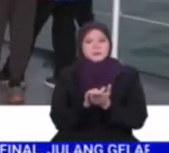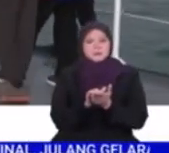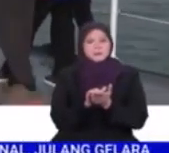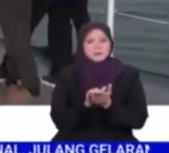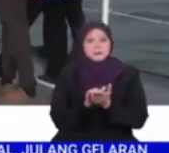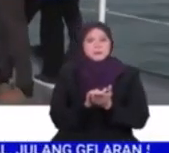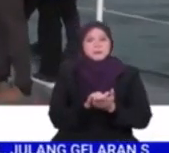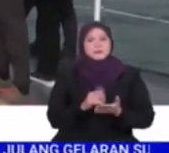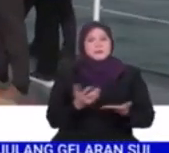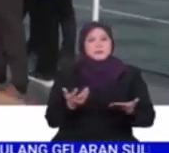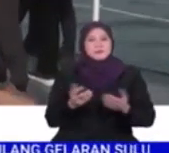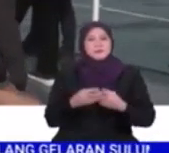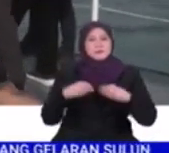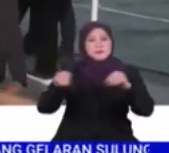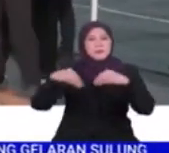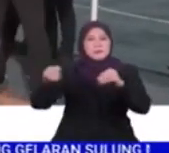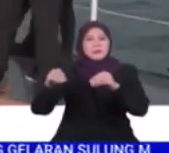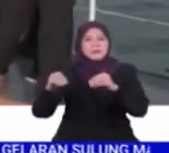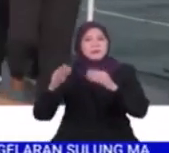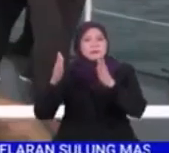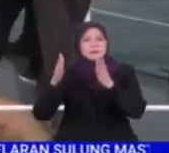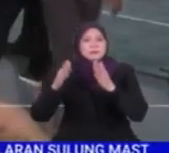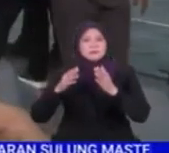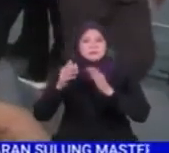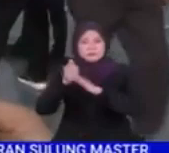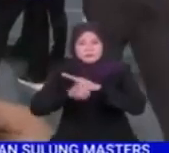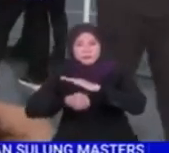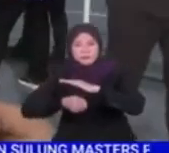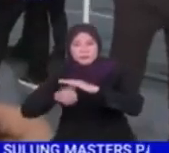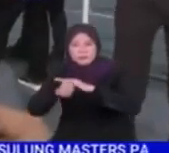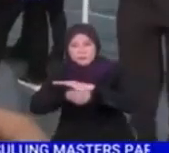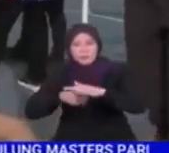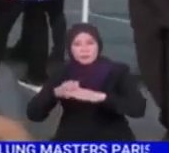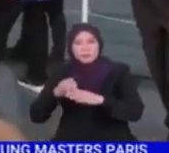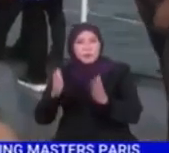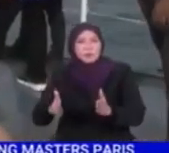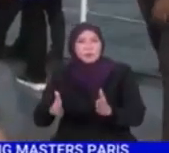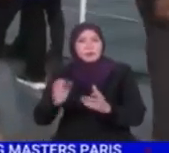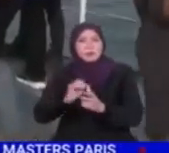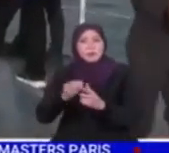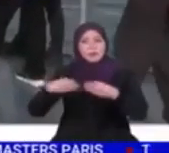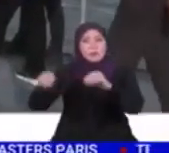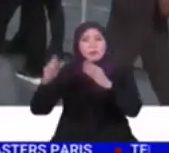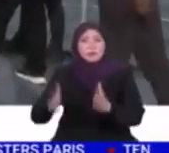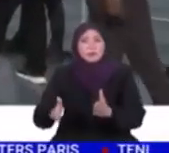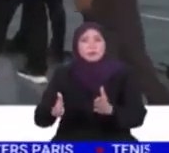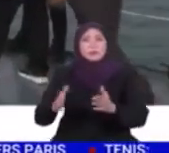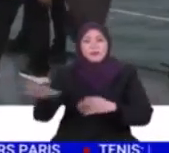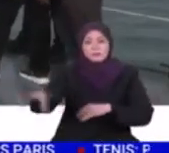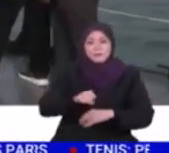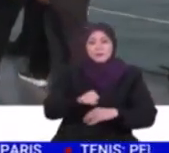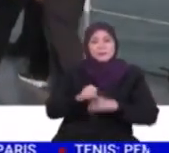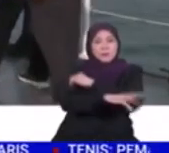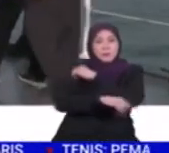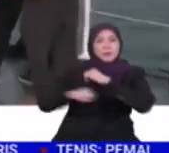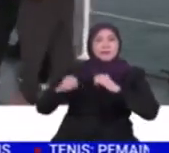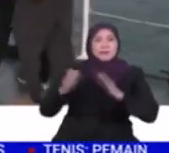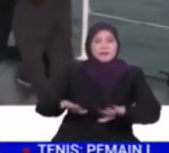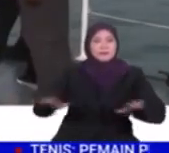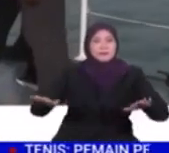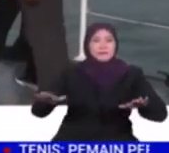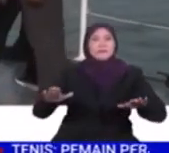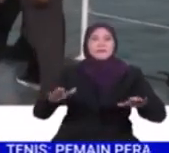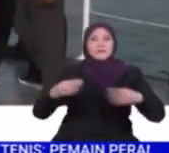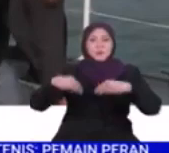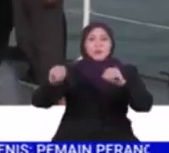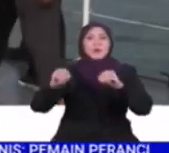kita selalu dengar kalau memperdagangkan manusia ni adalah dia ambil kanak-kanak dan organ. Itu sahaja yang saya faham. Tetapi